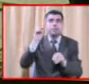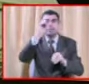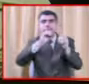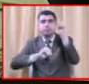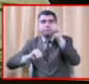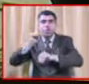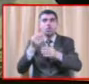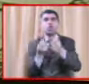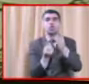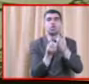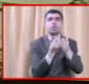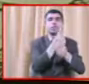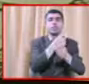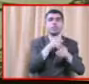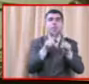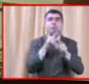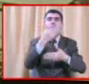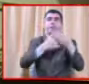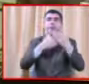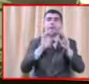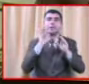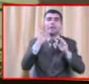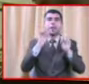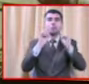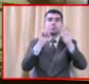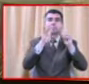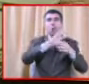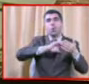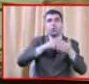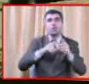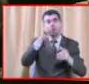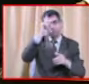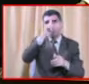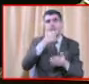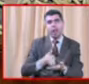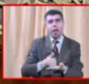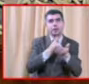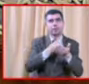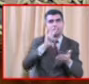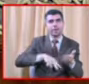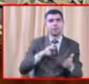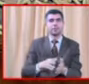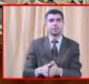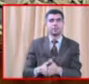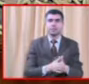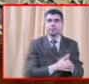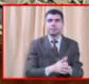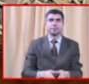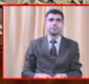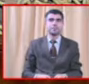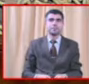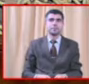جا في واحد البلاصه ضيقه بزاف باش كل واحد يبقى على خاطره، وان شاء الله يكون خير. تعقيب السيد النائب.